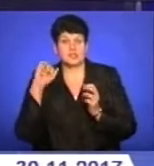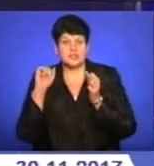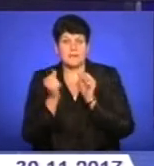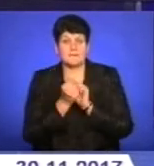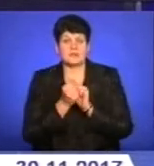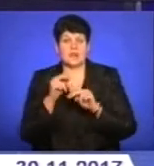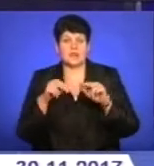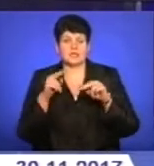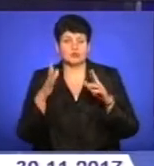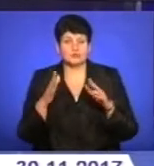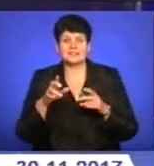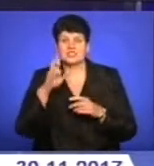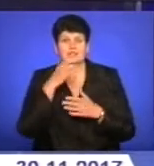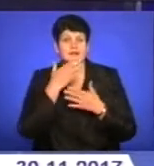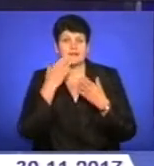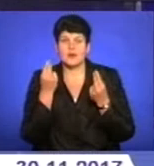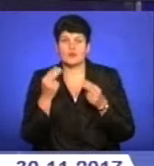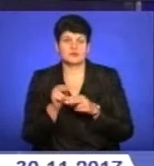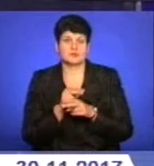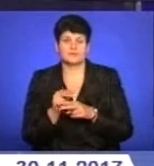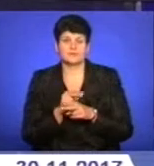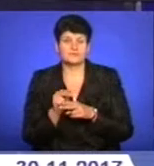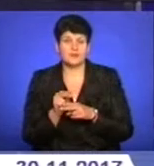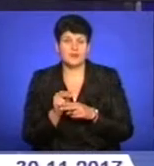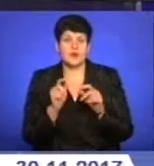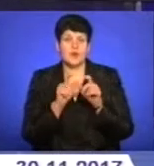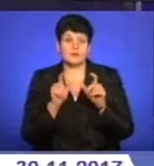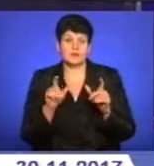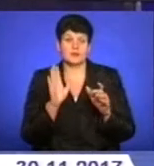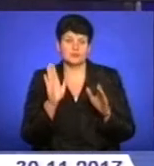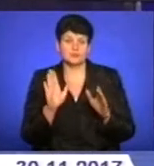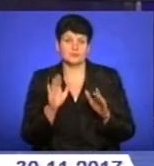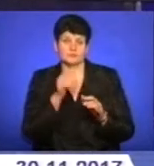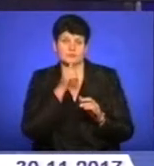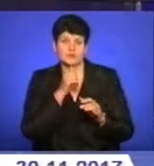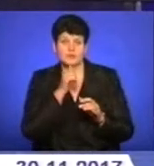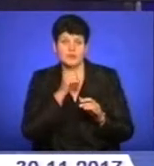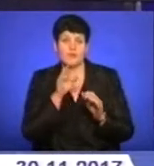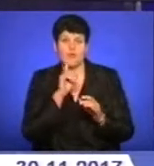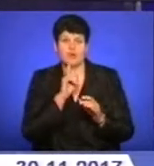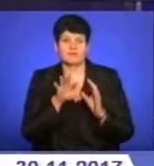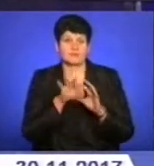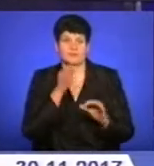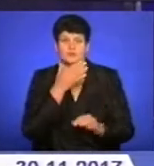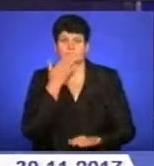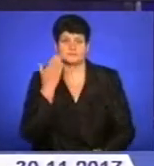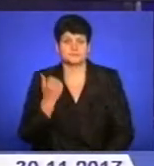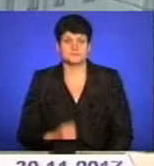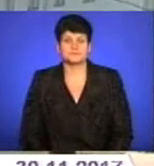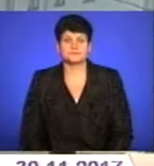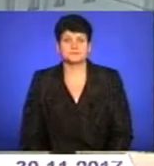Адже держава не має коштів на їх реставрацію. Об'єкт, який став би основою експерименту, поки не обрали. Подробиці у сюжеті.